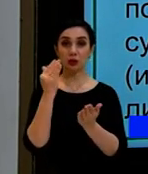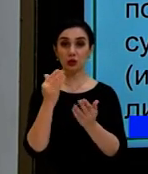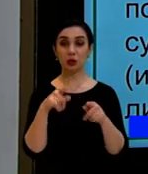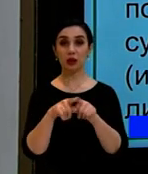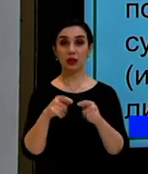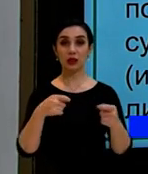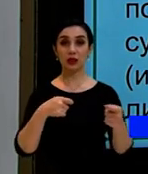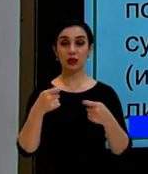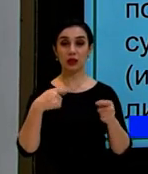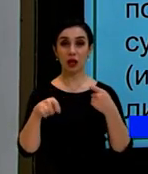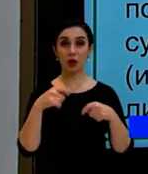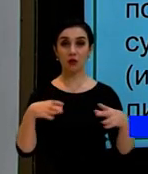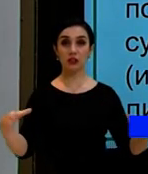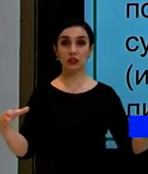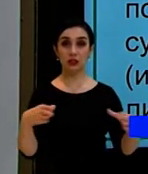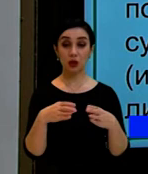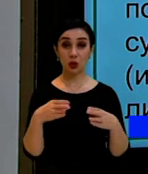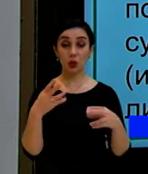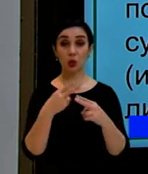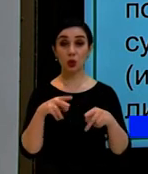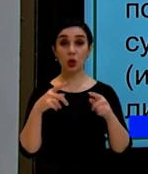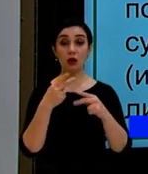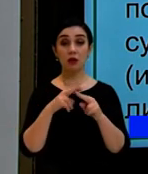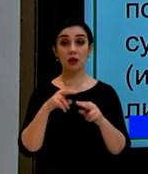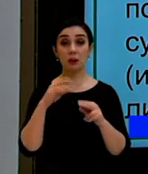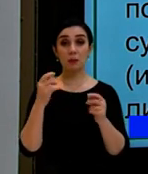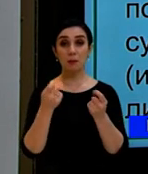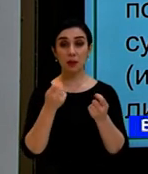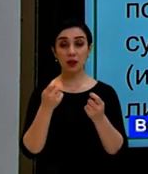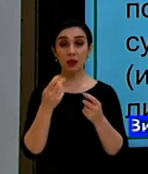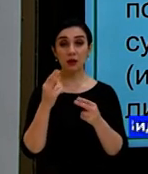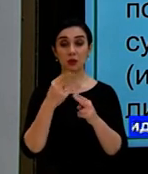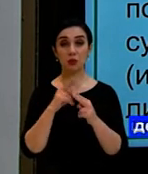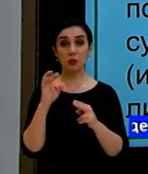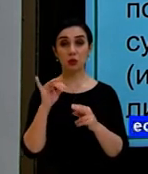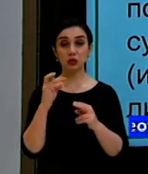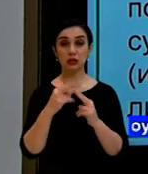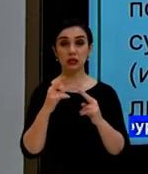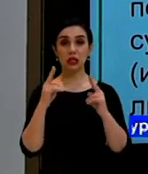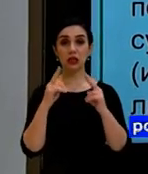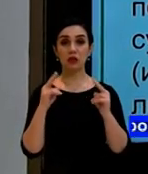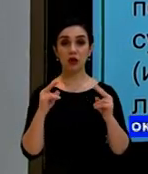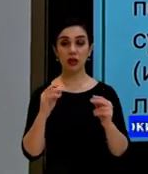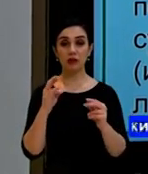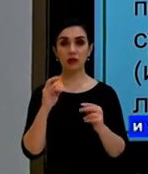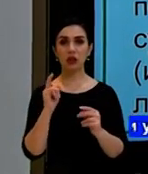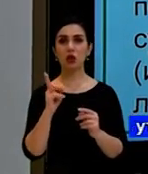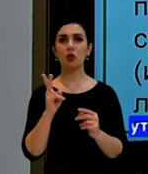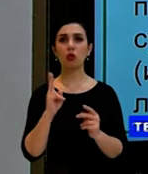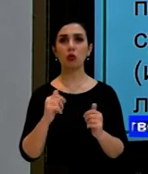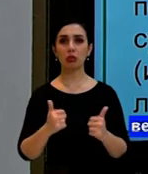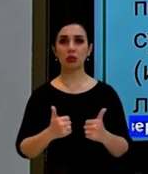торговому слою население городской мелкой буржуазии творенье да тем